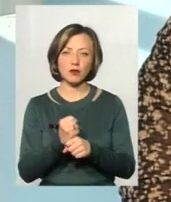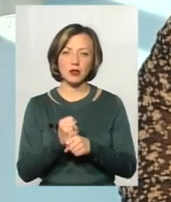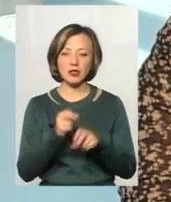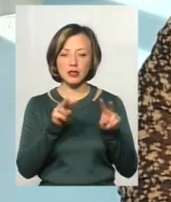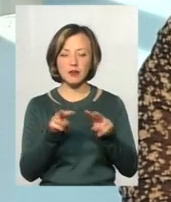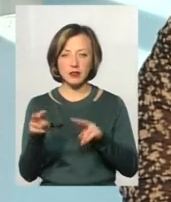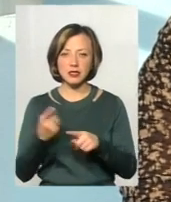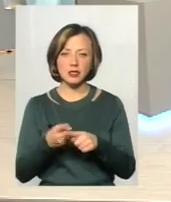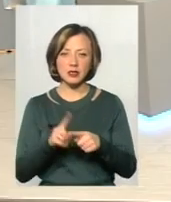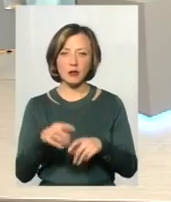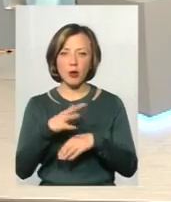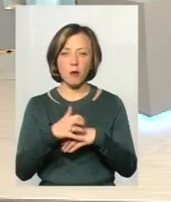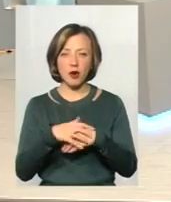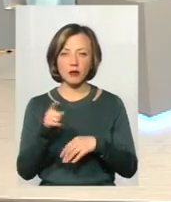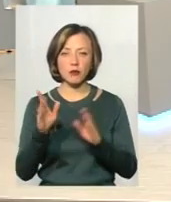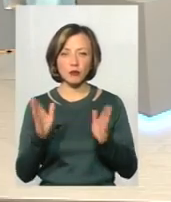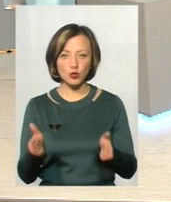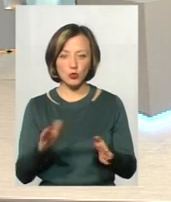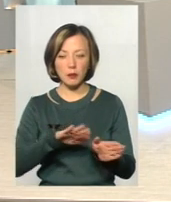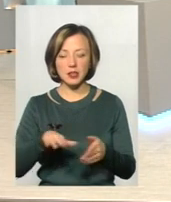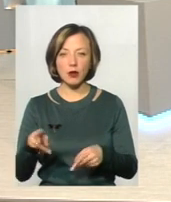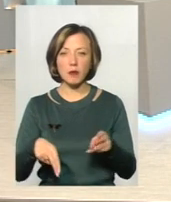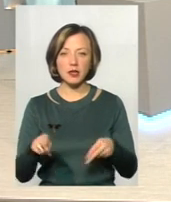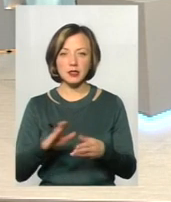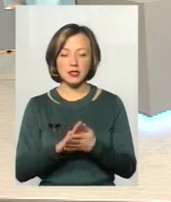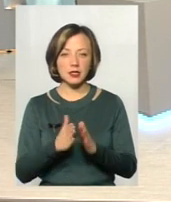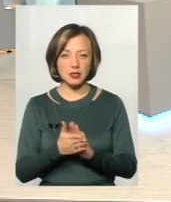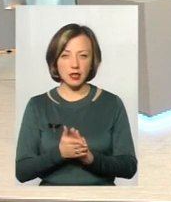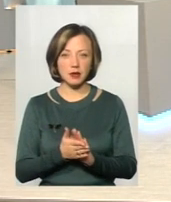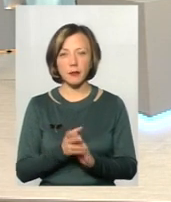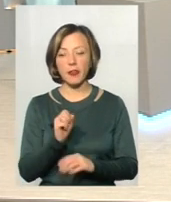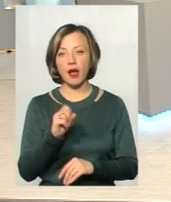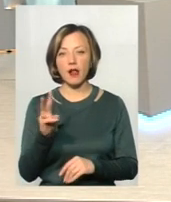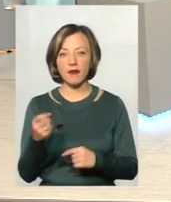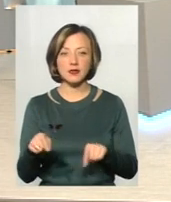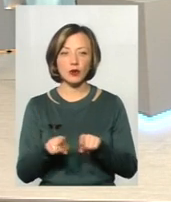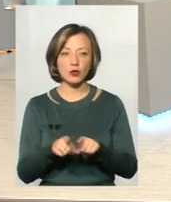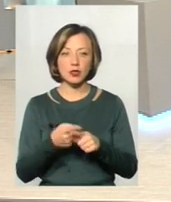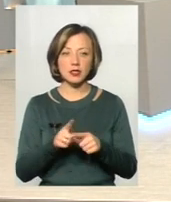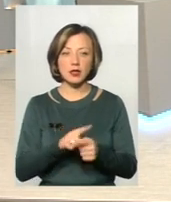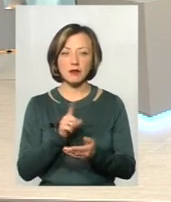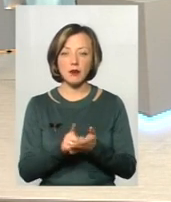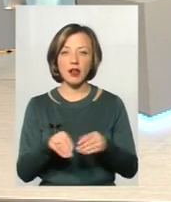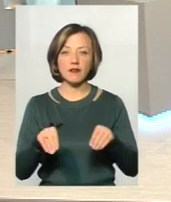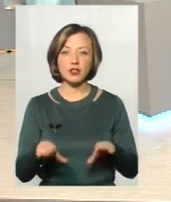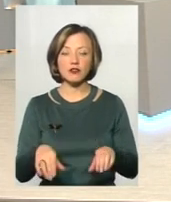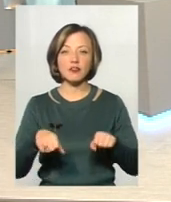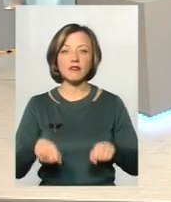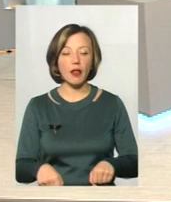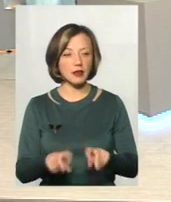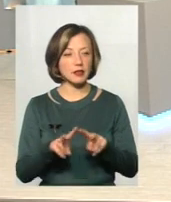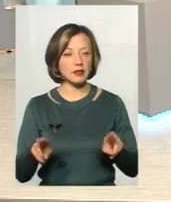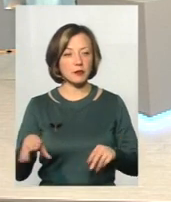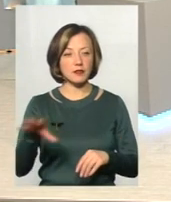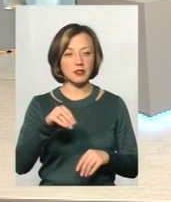цими котами, які там будуть після операційних станах. Але все одно це має вирішувати влада. Цим, так само, як в